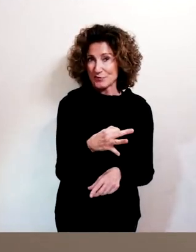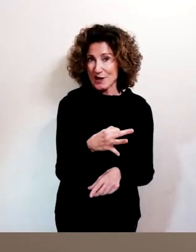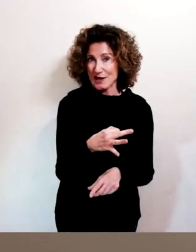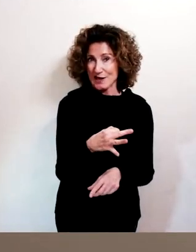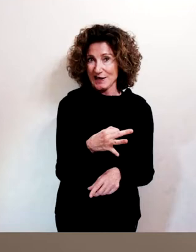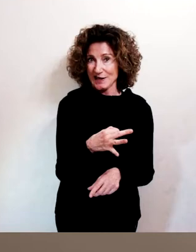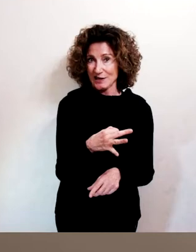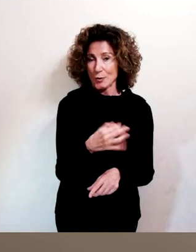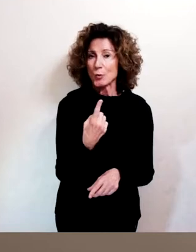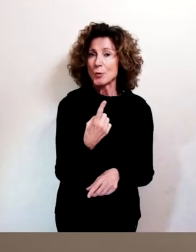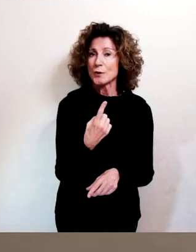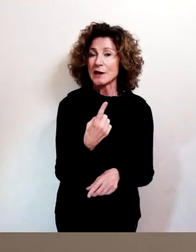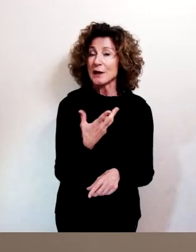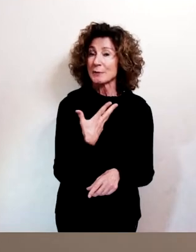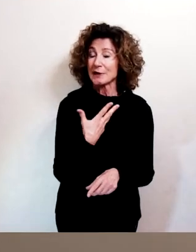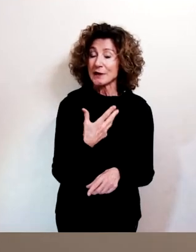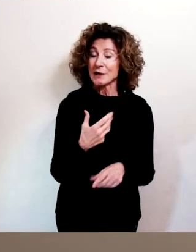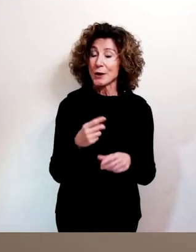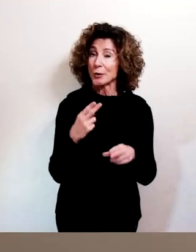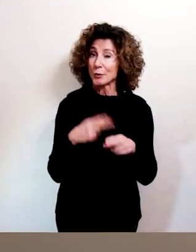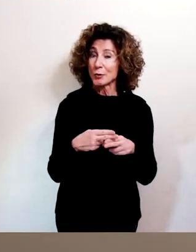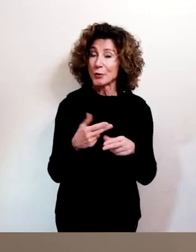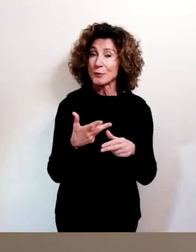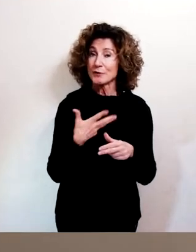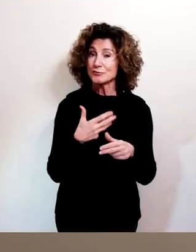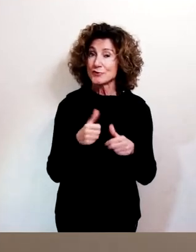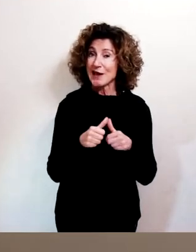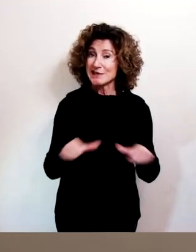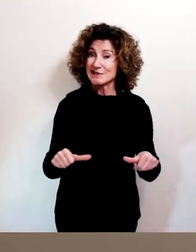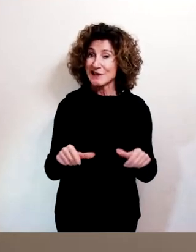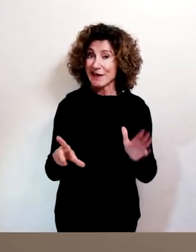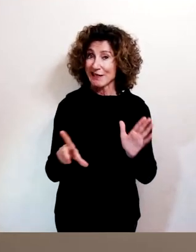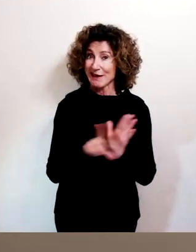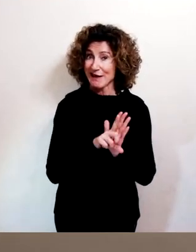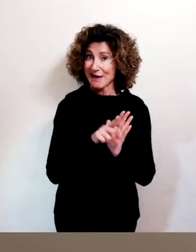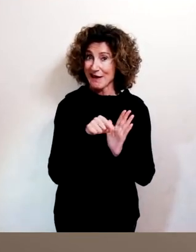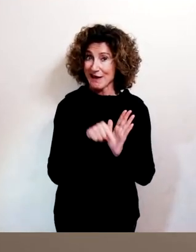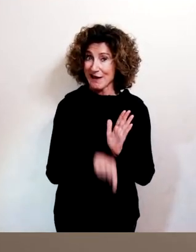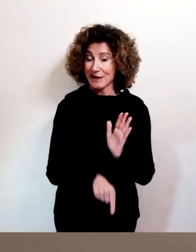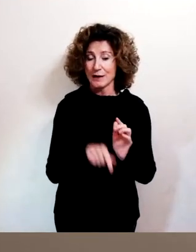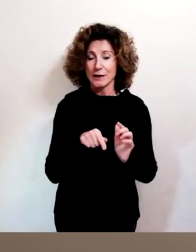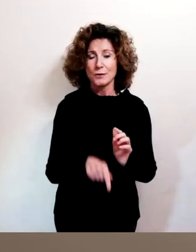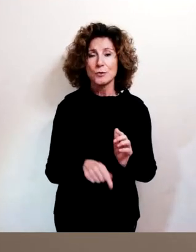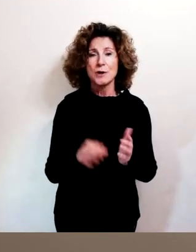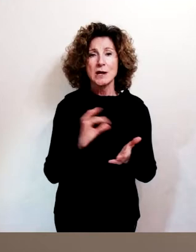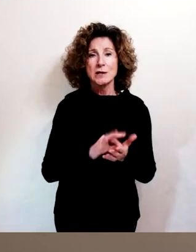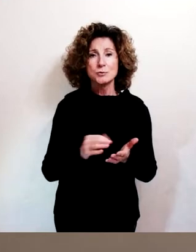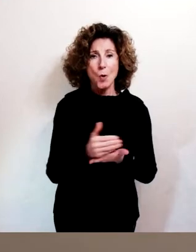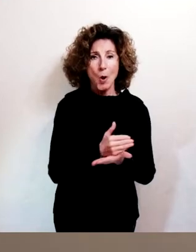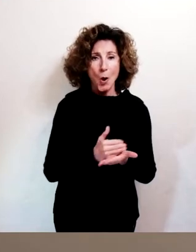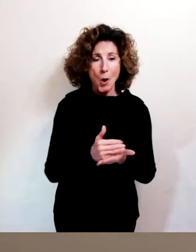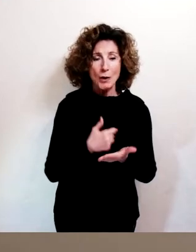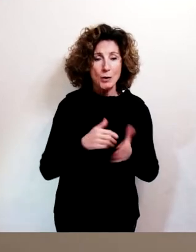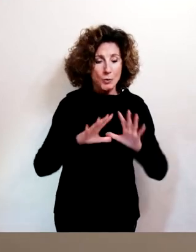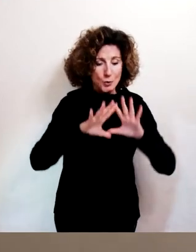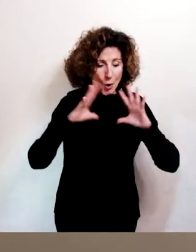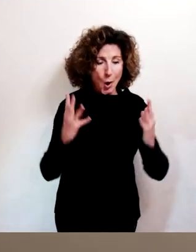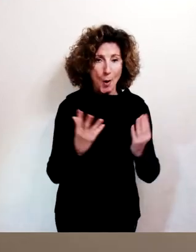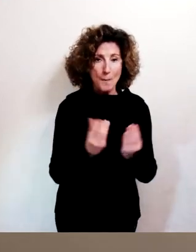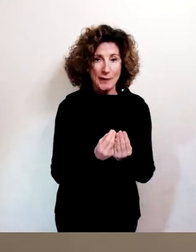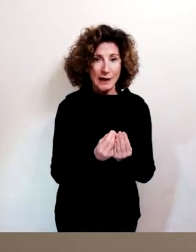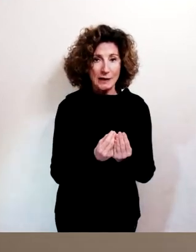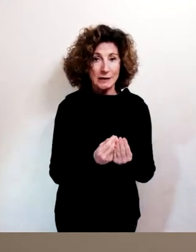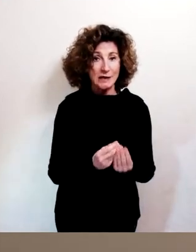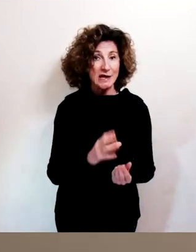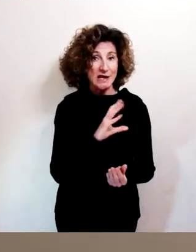ha tre sedi una sede legale a roma in cui abbiamo tutti gli ordini di scuola roma siamo un